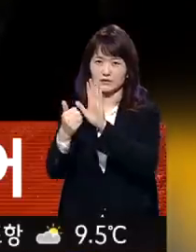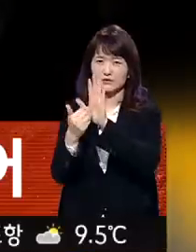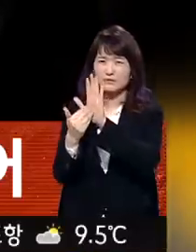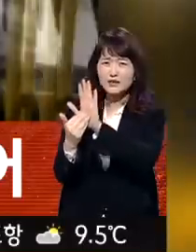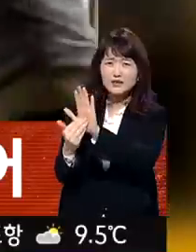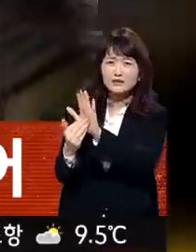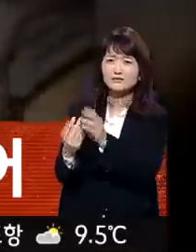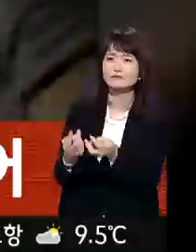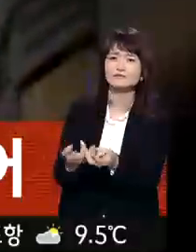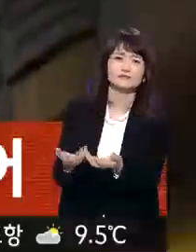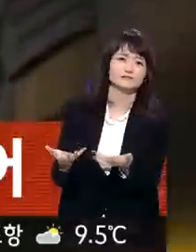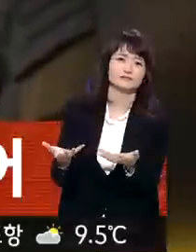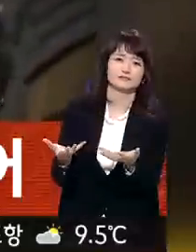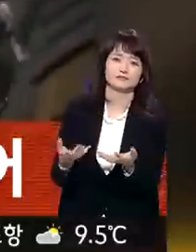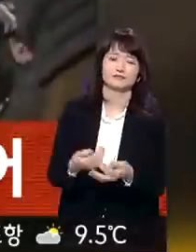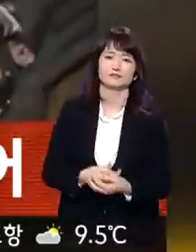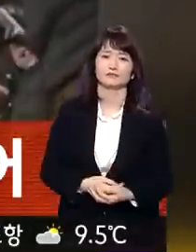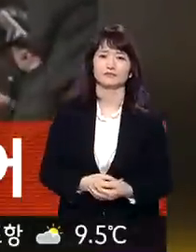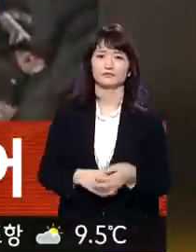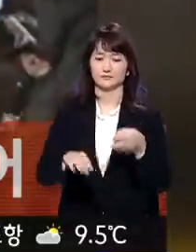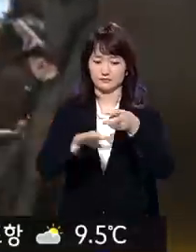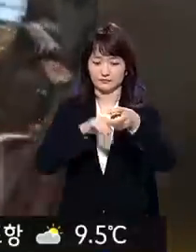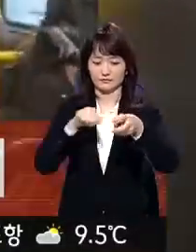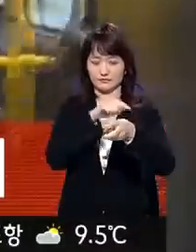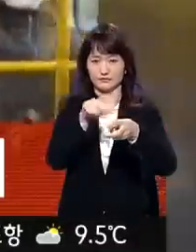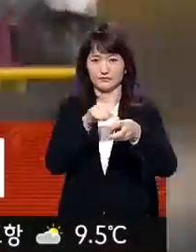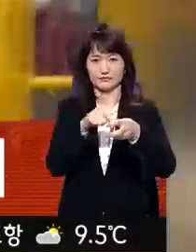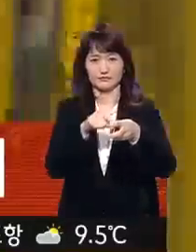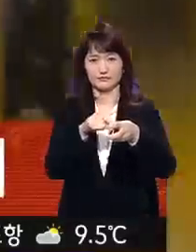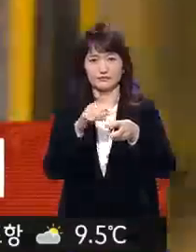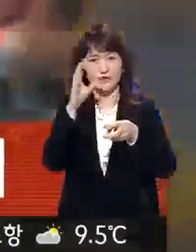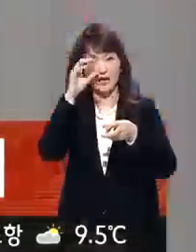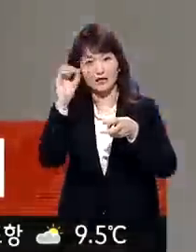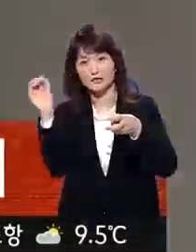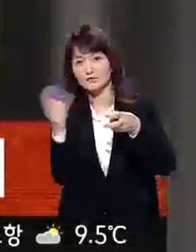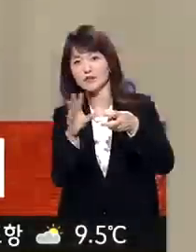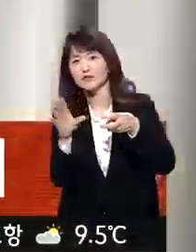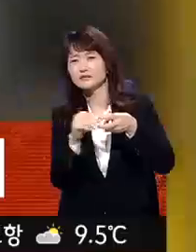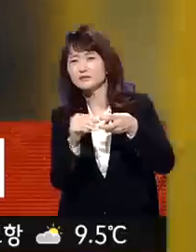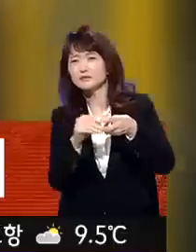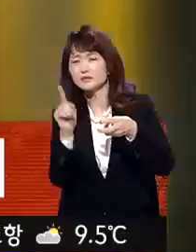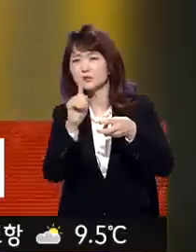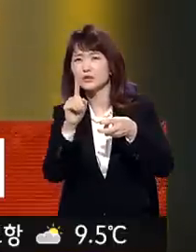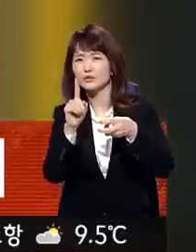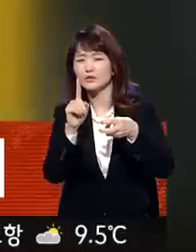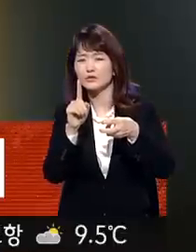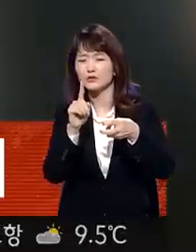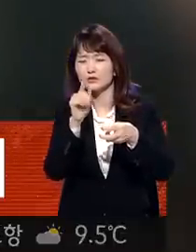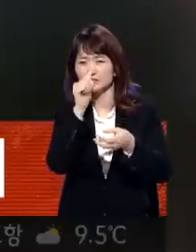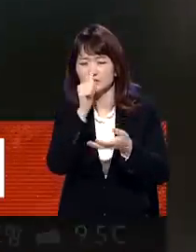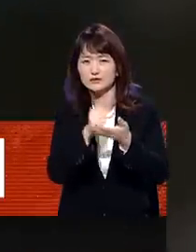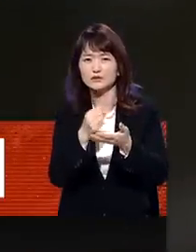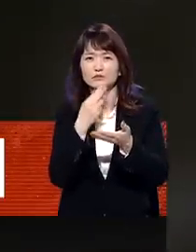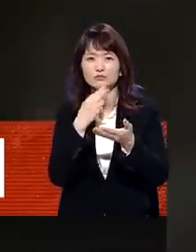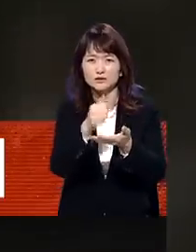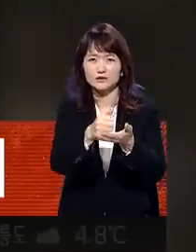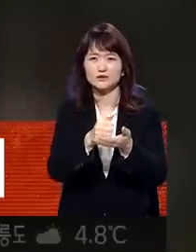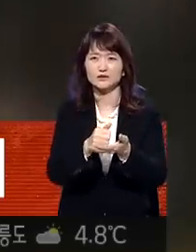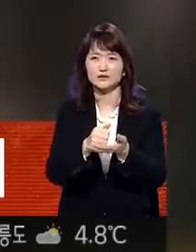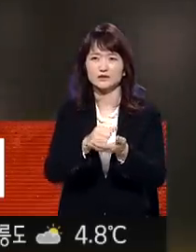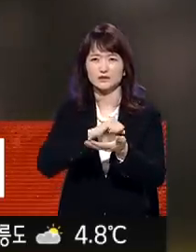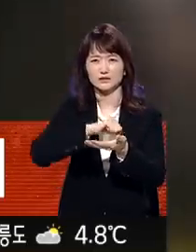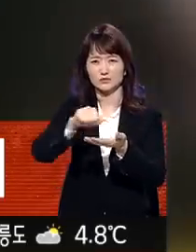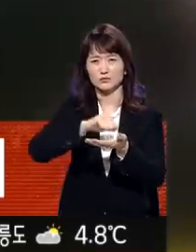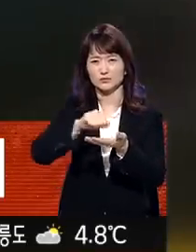말려보려고 했지만 속수무책이었습니다. 버스 안에 묻은 깨진 달걀은 결국 아무 죄도 없는 승객들이 치우네요. 아유, 진짜